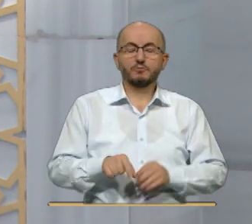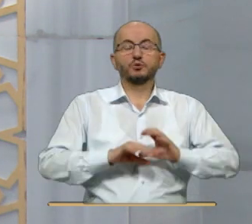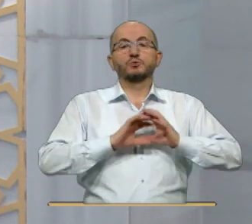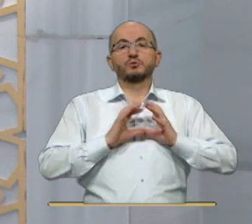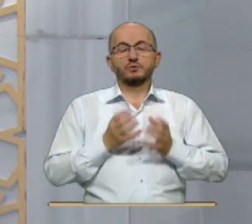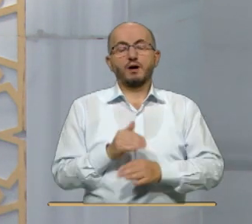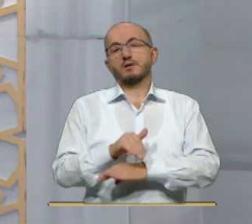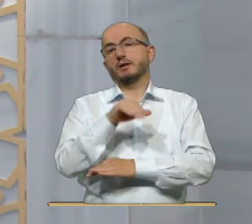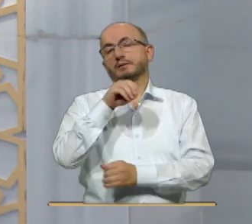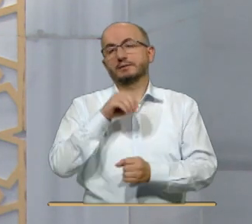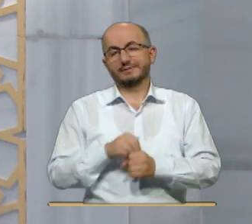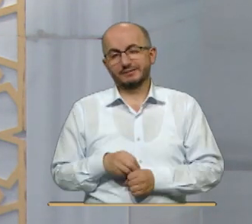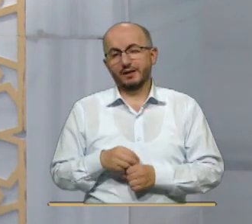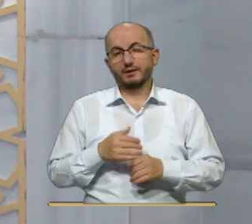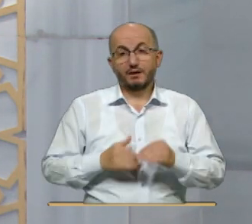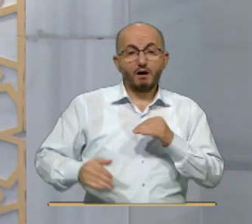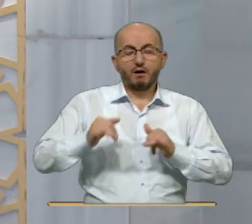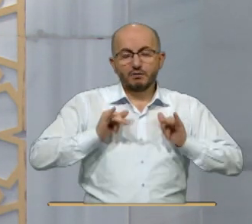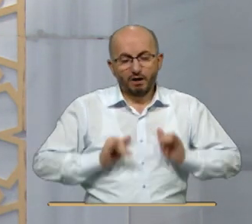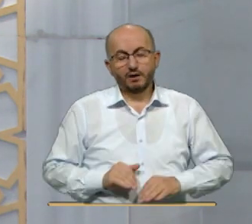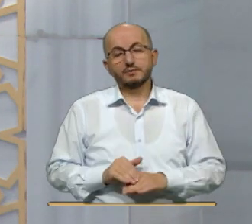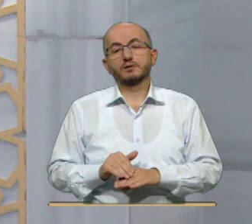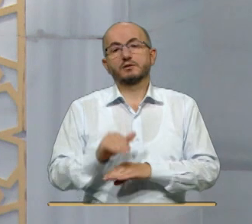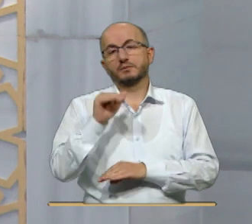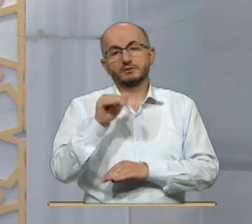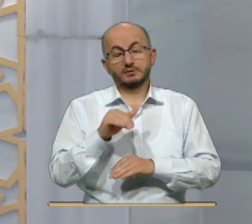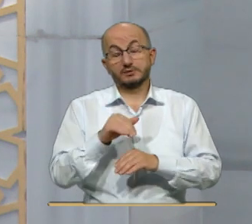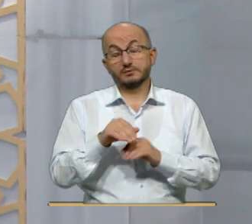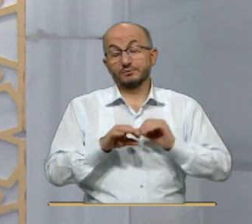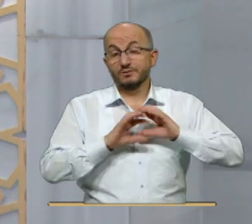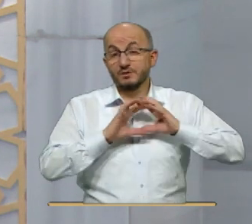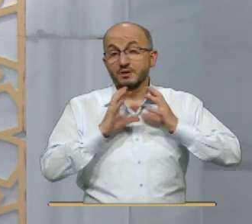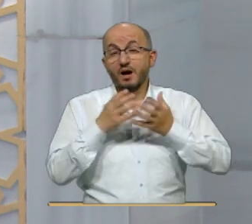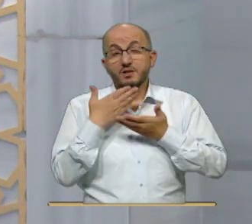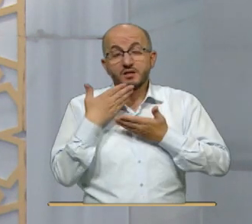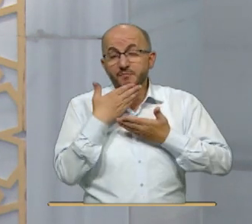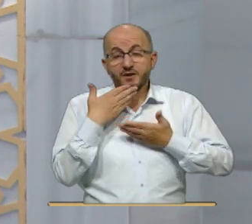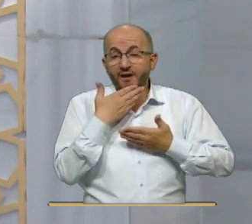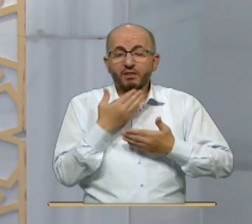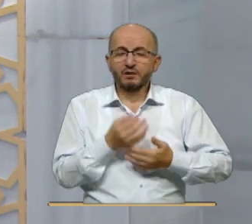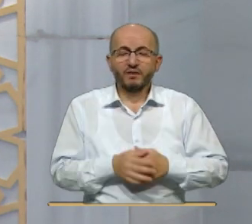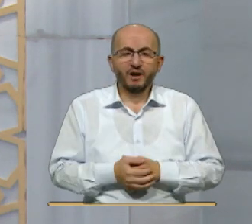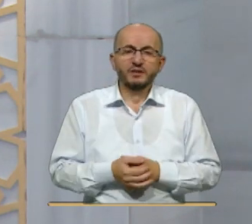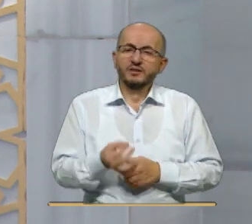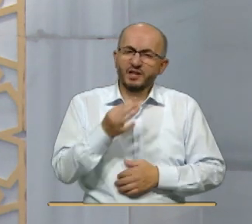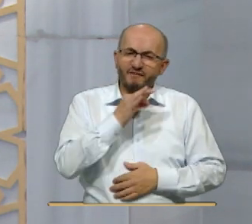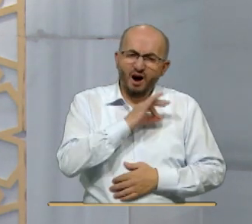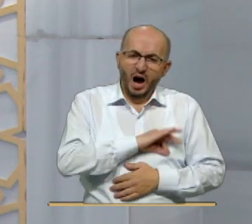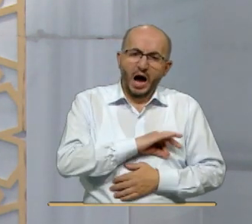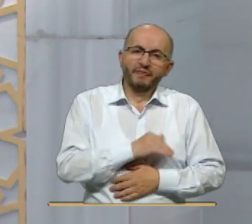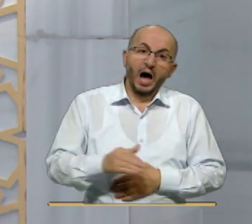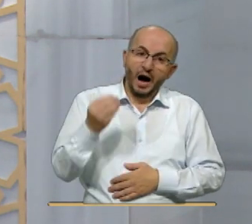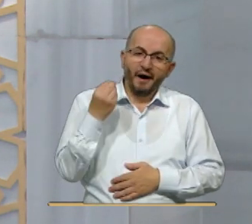dünyada daha rahat yaşaması, dünyanın imkanlarından daha